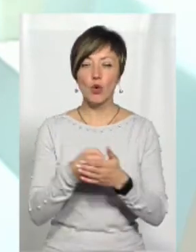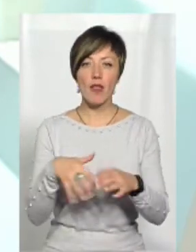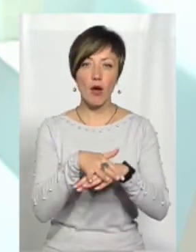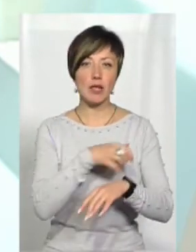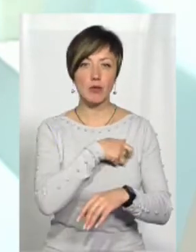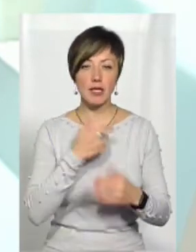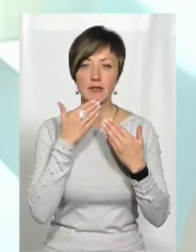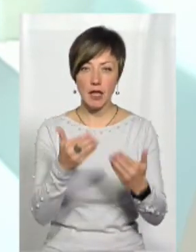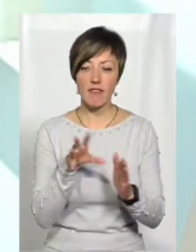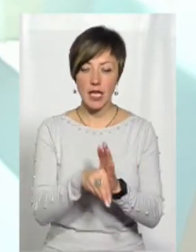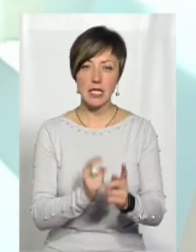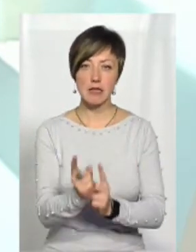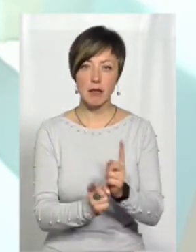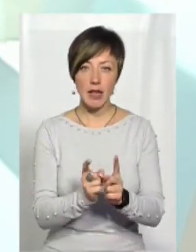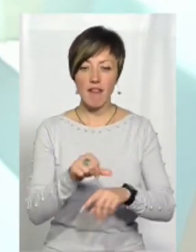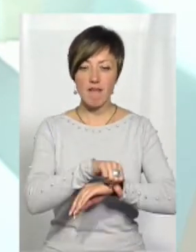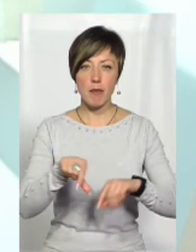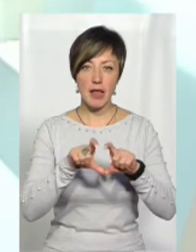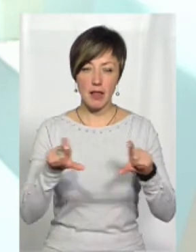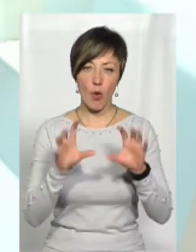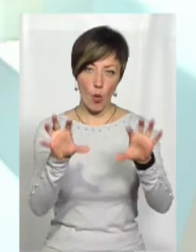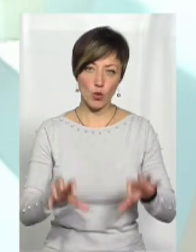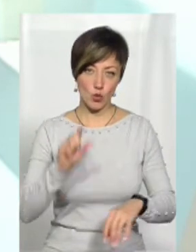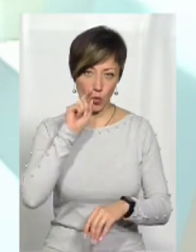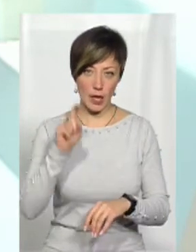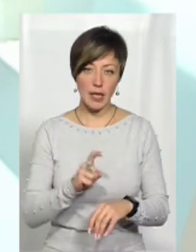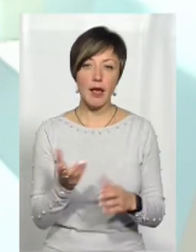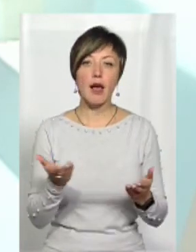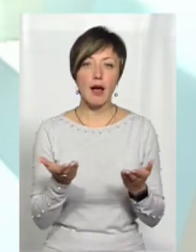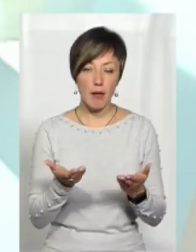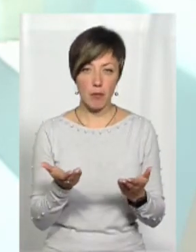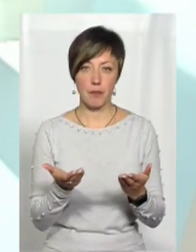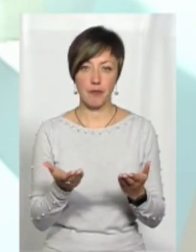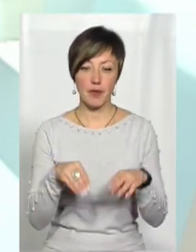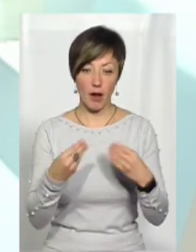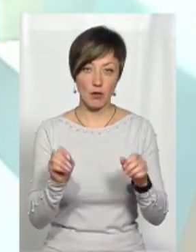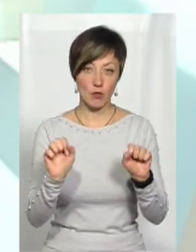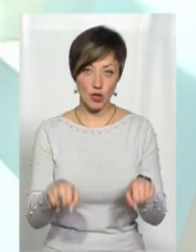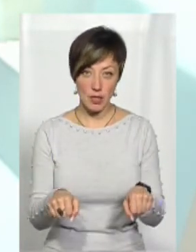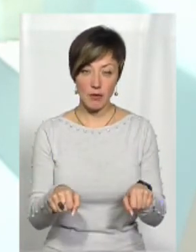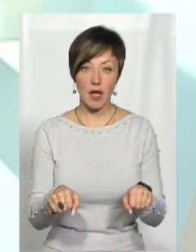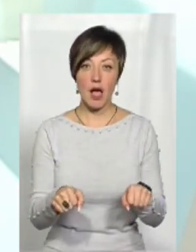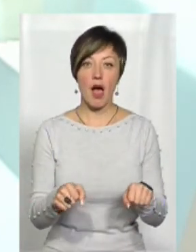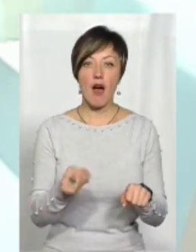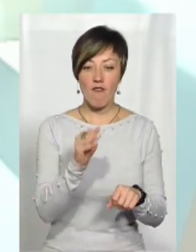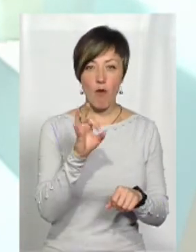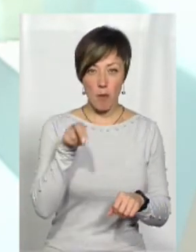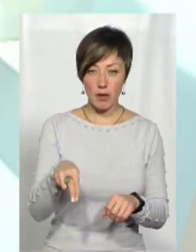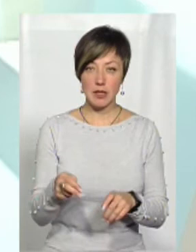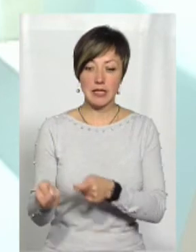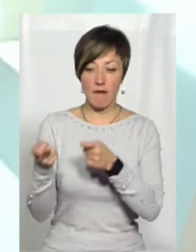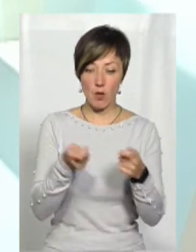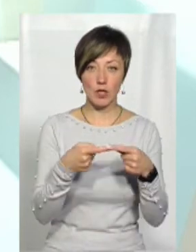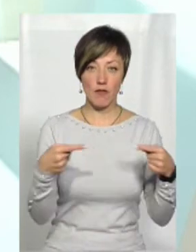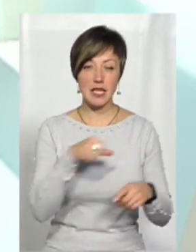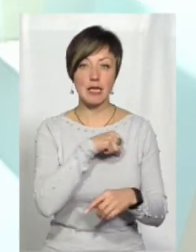депутатів звертались, внести зміни в митниці, в митний кодекс України. Яким? Дати можливість фізичним особам-підприємцям завозити